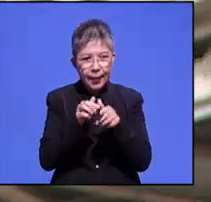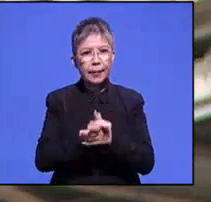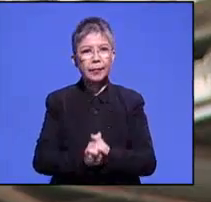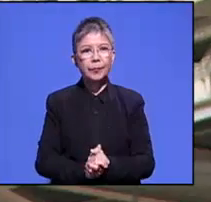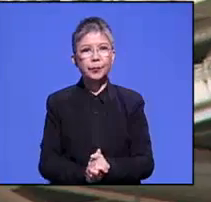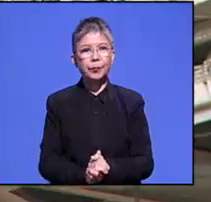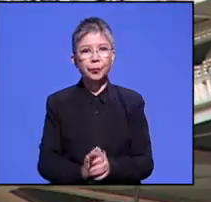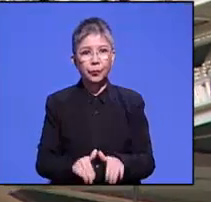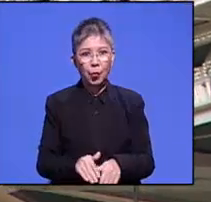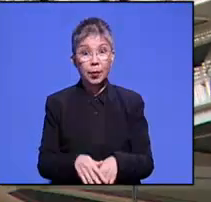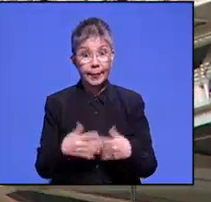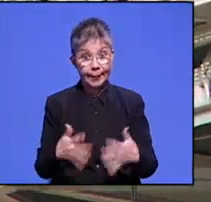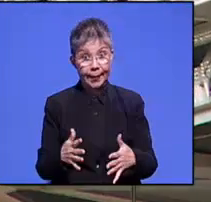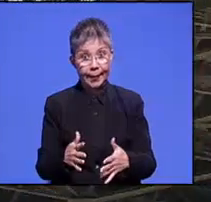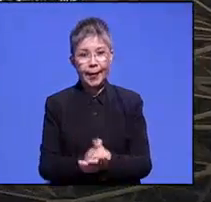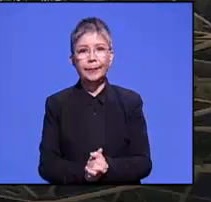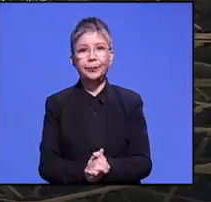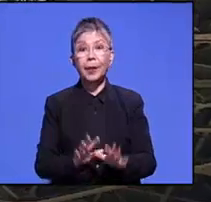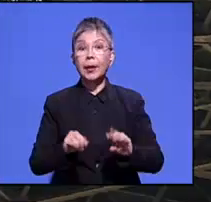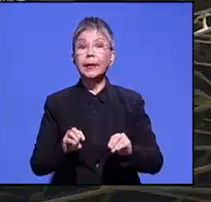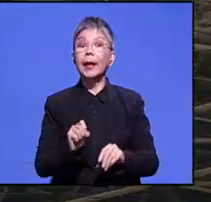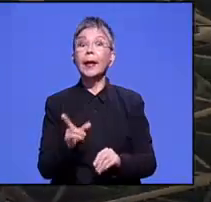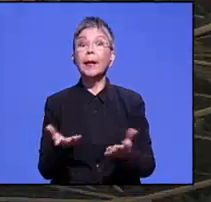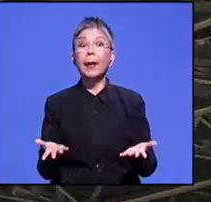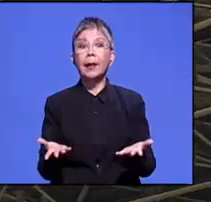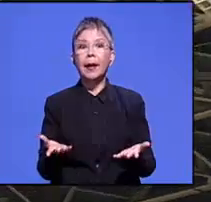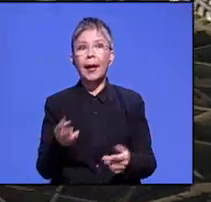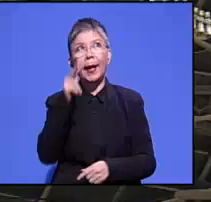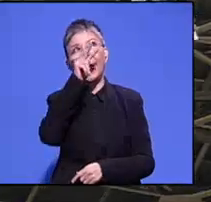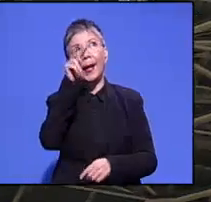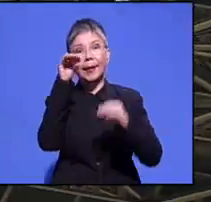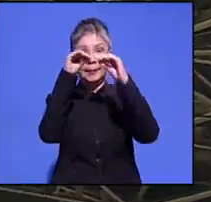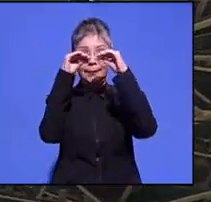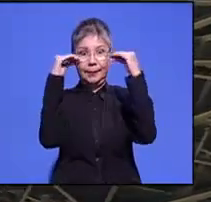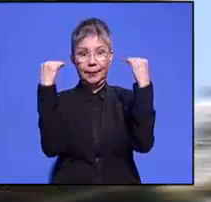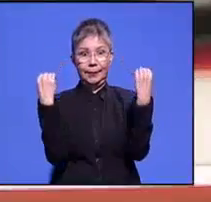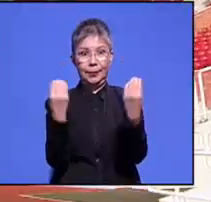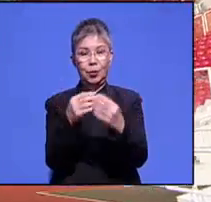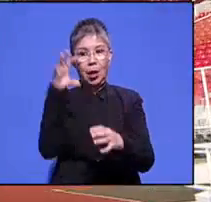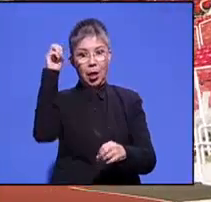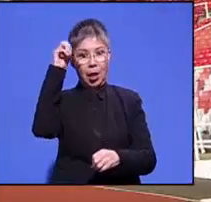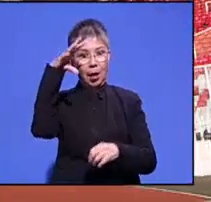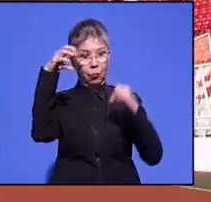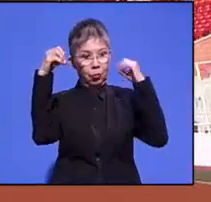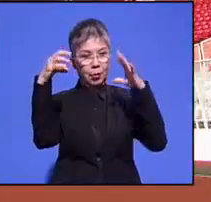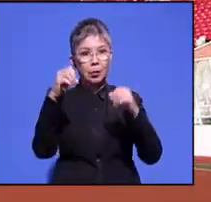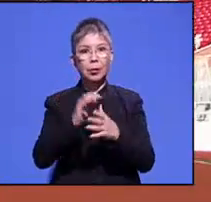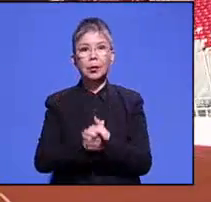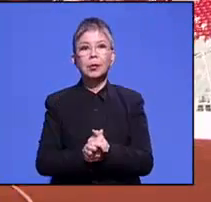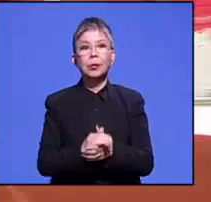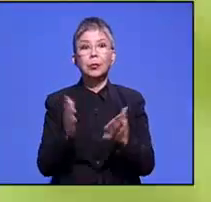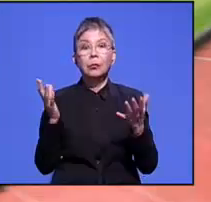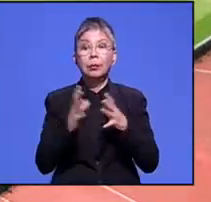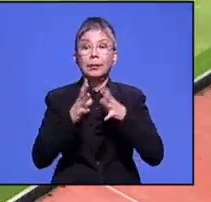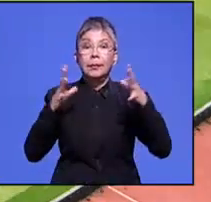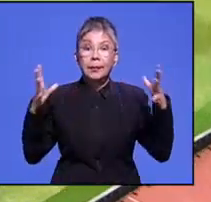bagian bawah selesai tapi mas pekerjaan lainnya pemirsa mengecek atap dan lampu Tribun stadion utama seluas ratusan meter